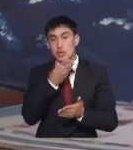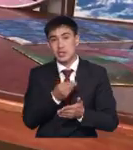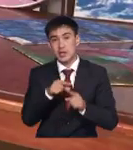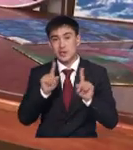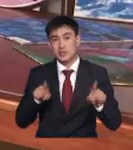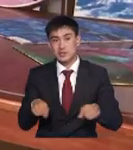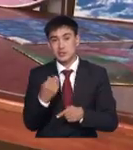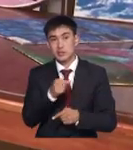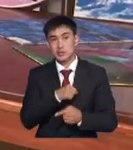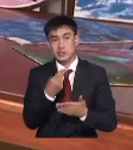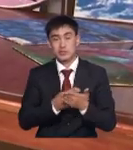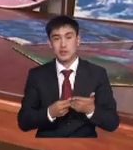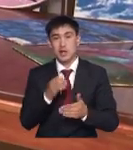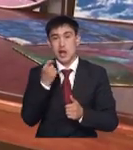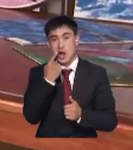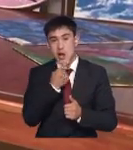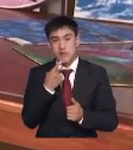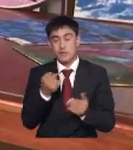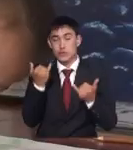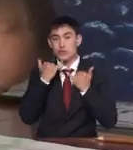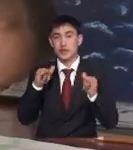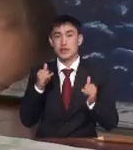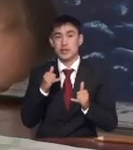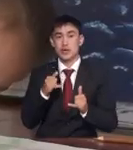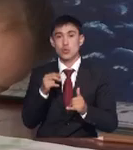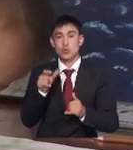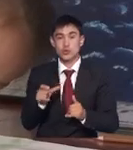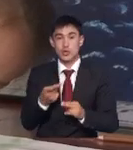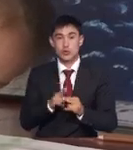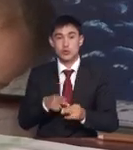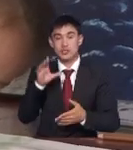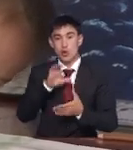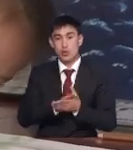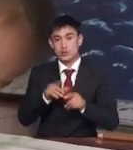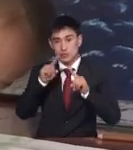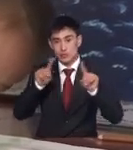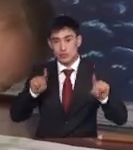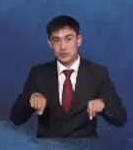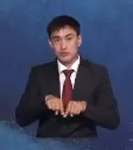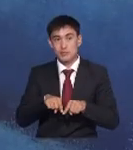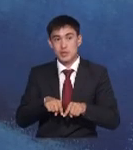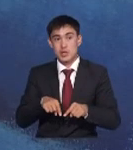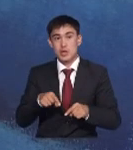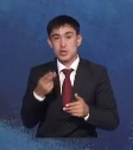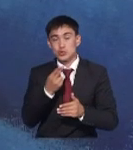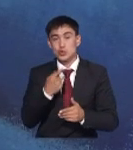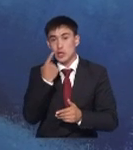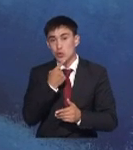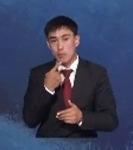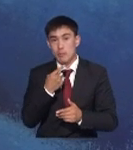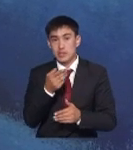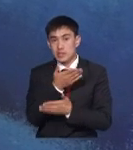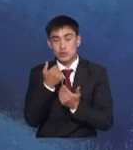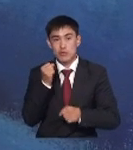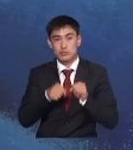созданы ею с каждым мозком кисти она вызывает Восторг и удивление у людей которые только знакомятся с её творчеством рисует девочка ртом поскольку не имеет